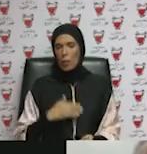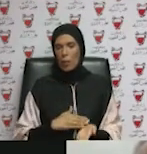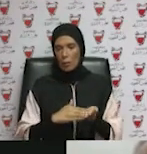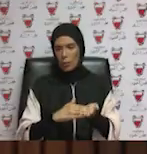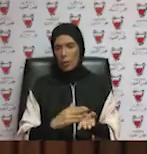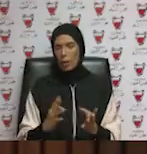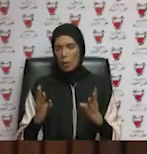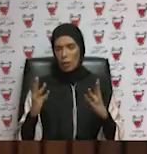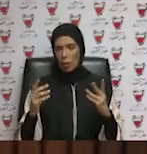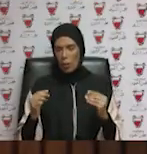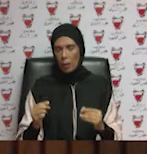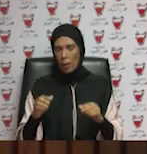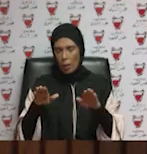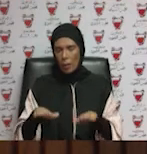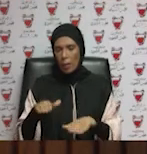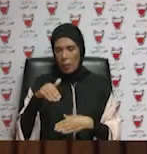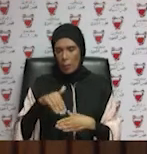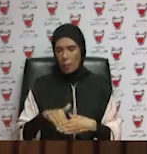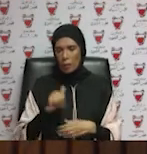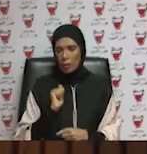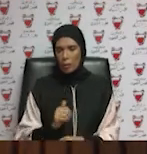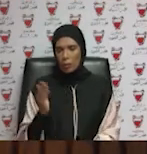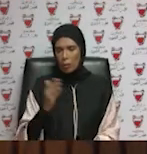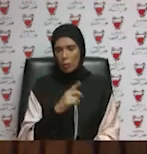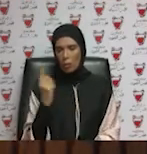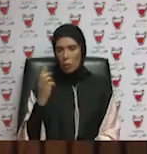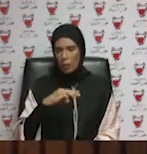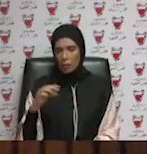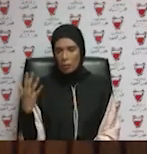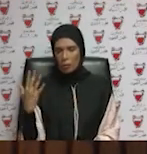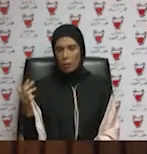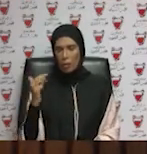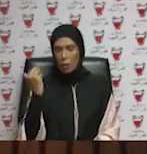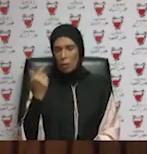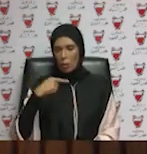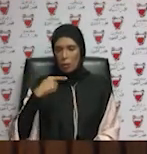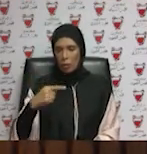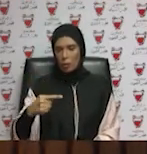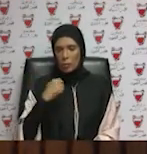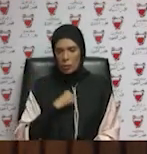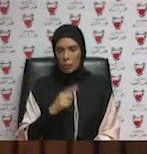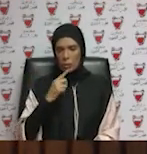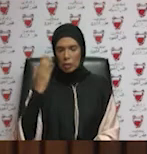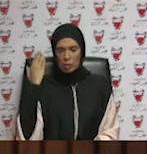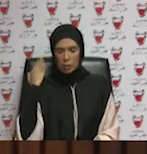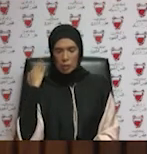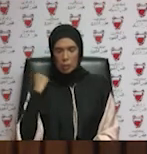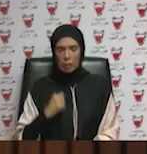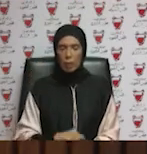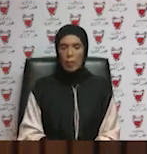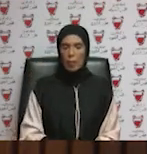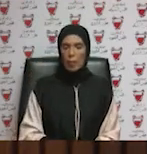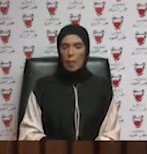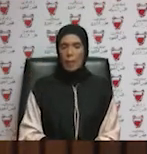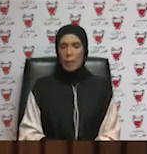الحساب المذكور إلى مجلس النواب الموقر بتاريخ 31 مايو 2018 في دور انعقاد العادي الرابع من فصل التشريعي